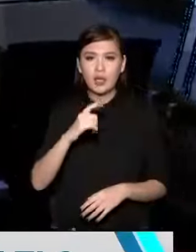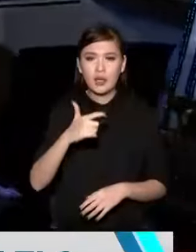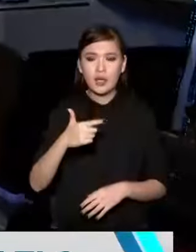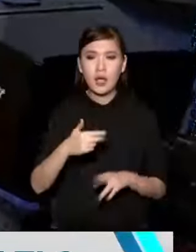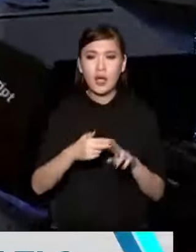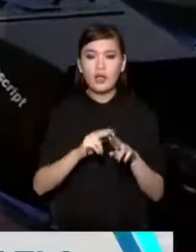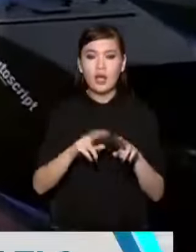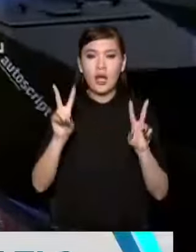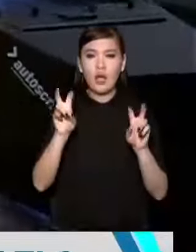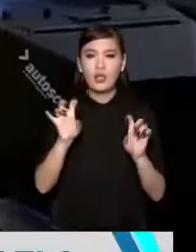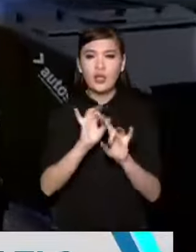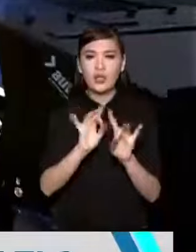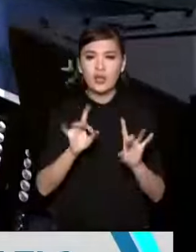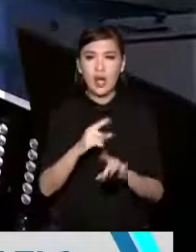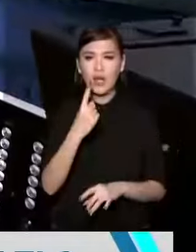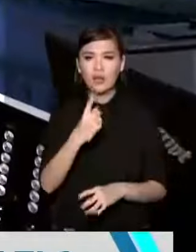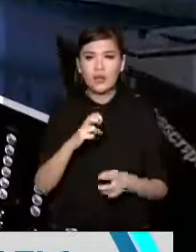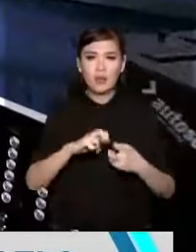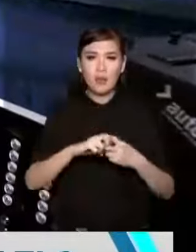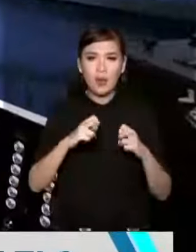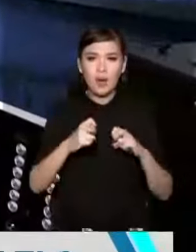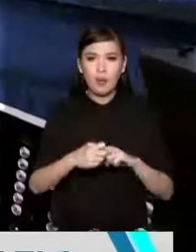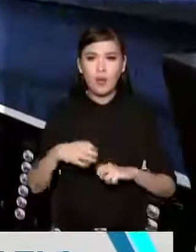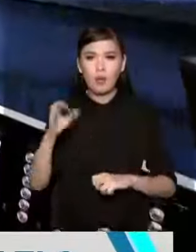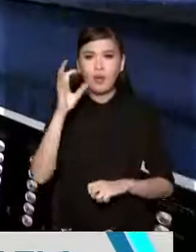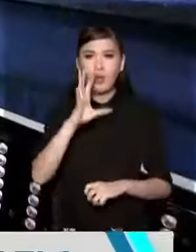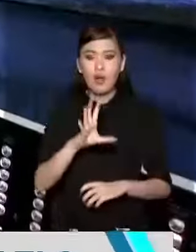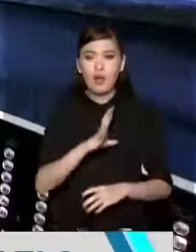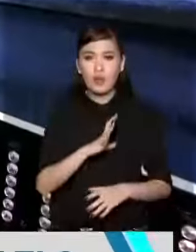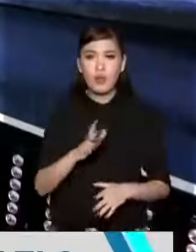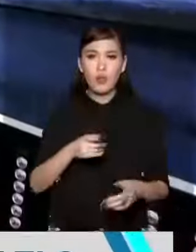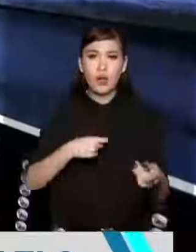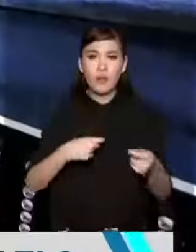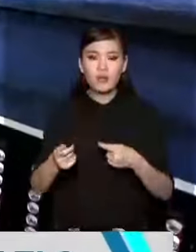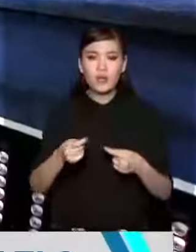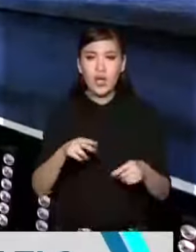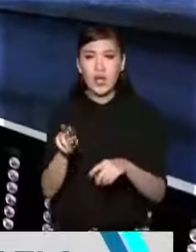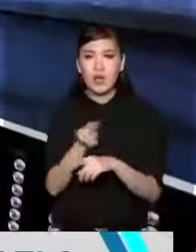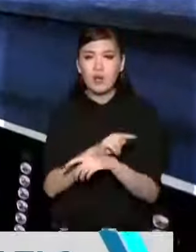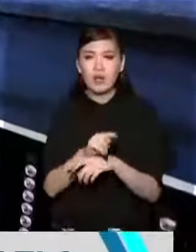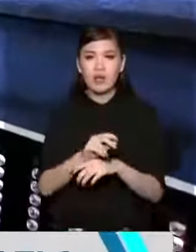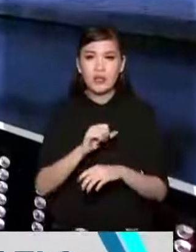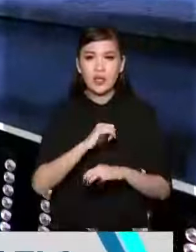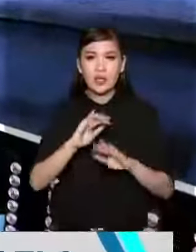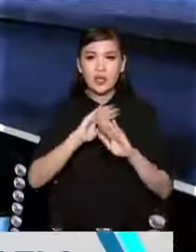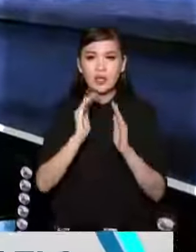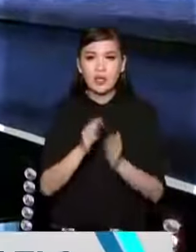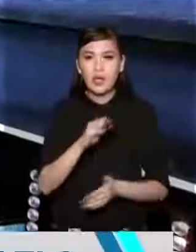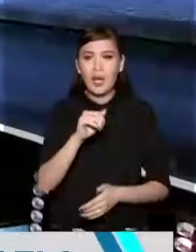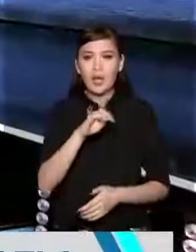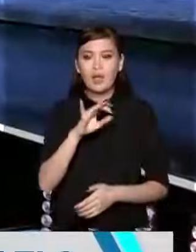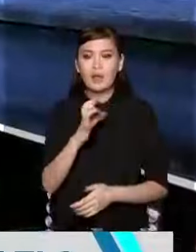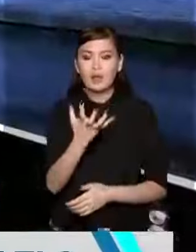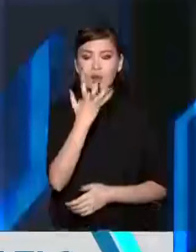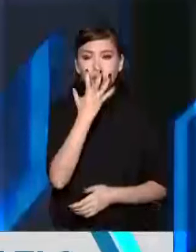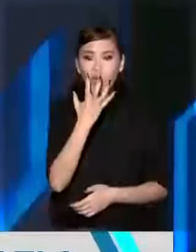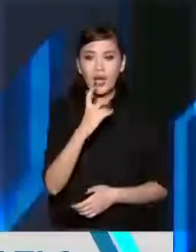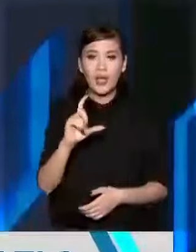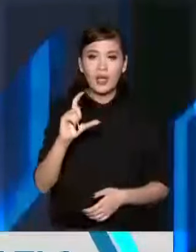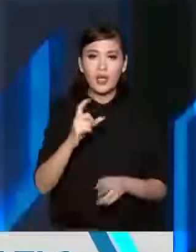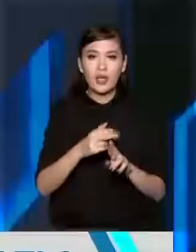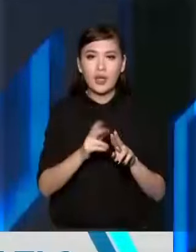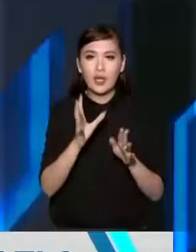процитирую. «Одна из системных проблем, влияющих на проведение ремонта, это низкие тарифы на тепловую энергию».